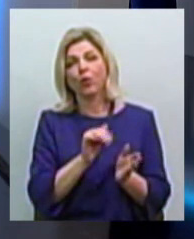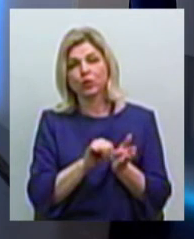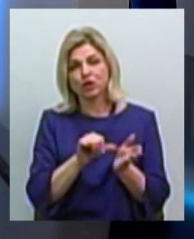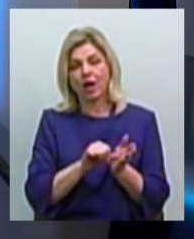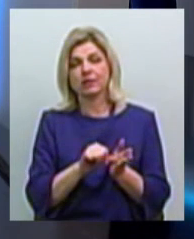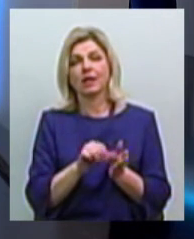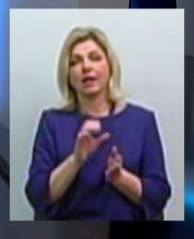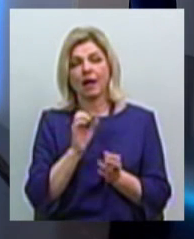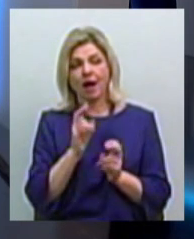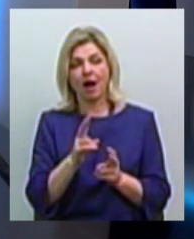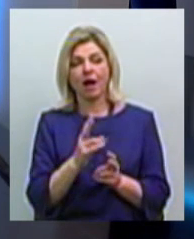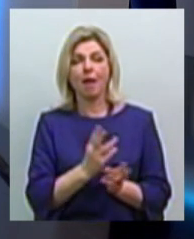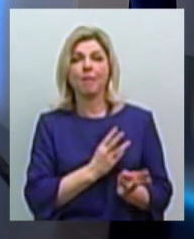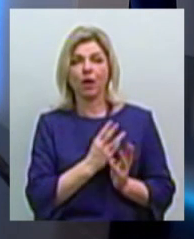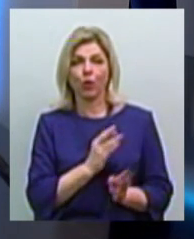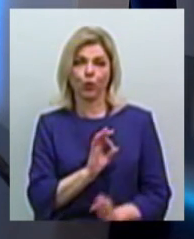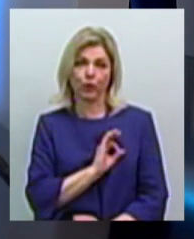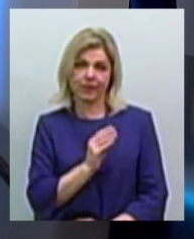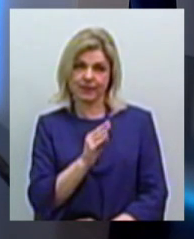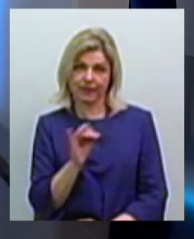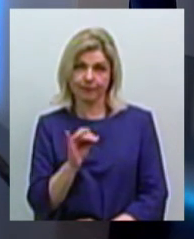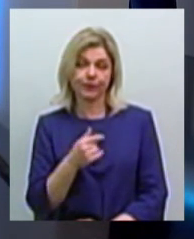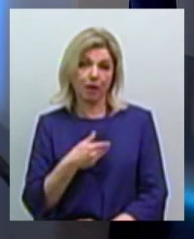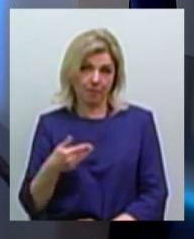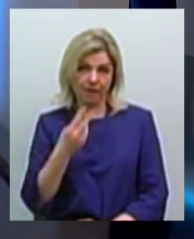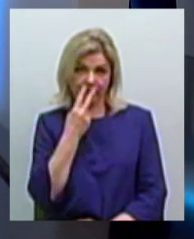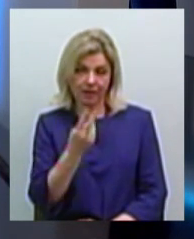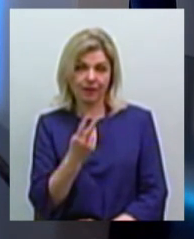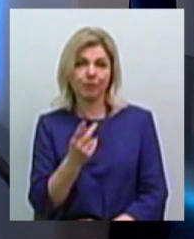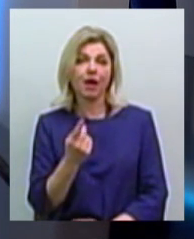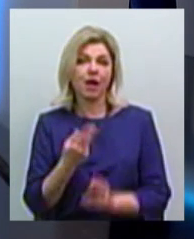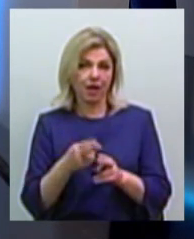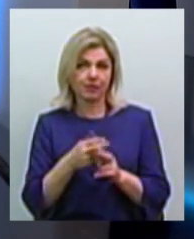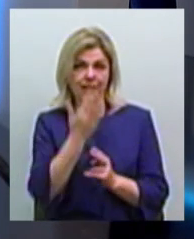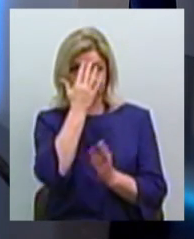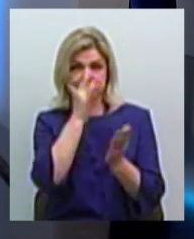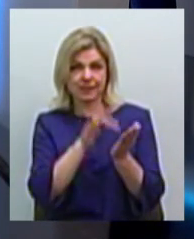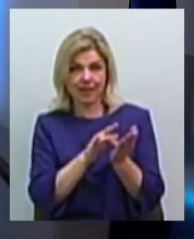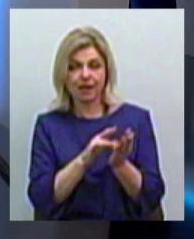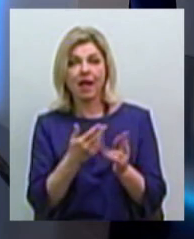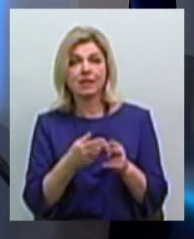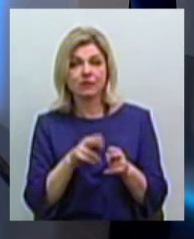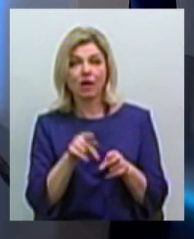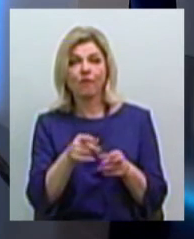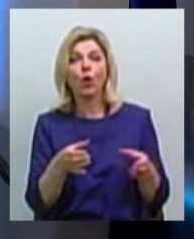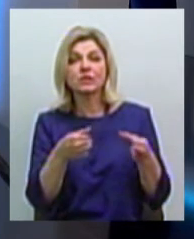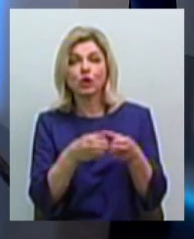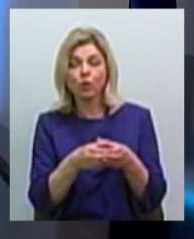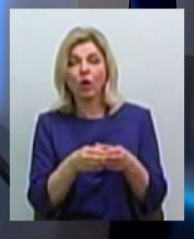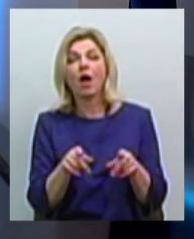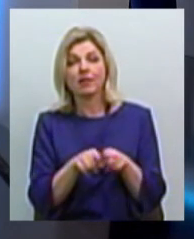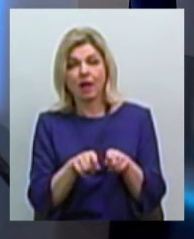співпрацюють з нами також як параюристи. Тому ми бачимо одну із цілей цього інституту – це також і